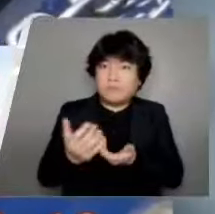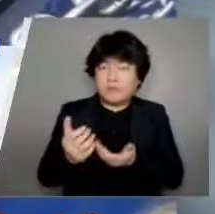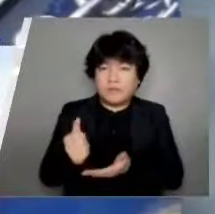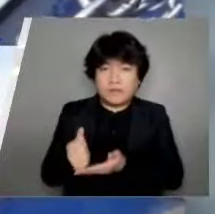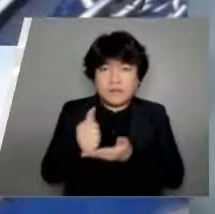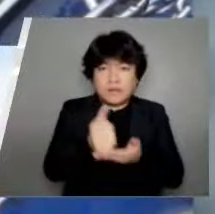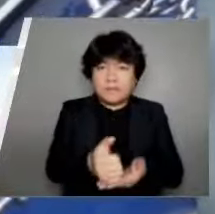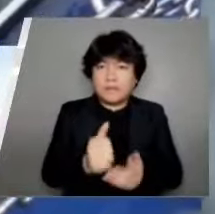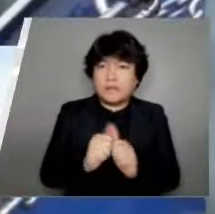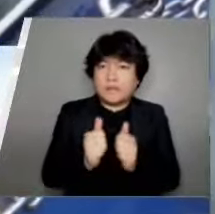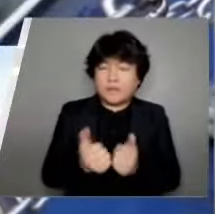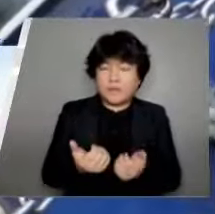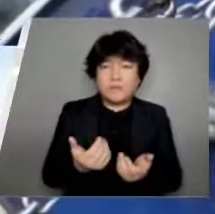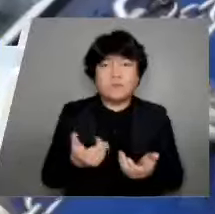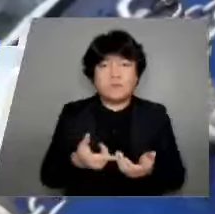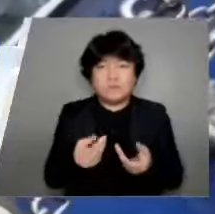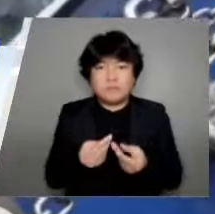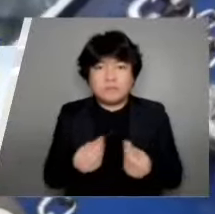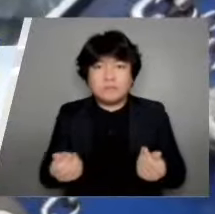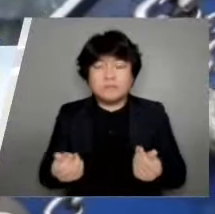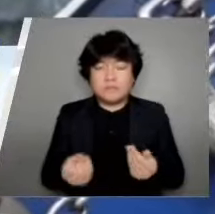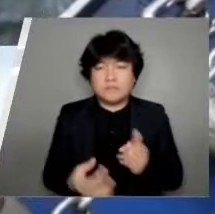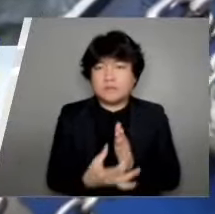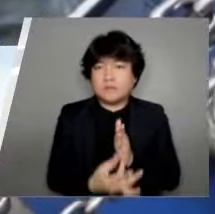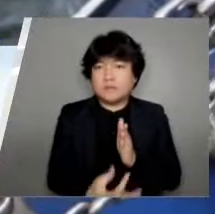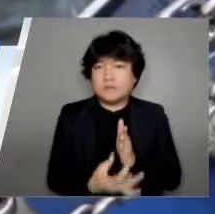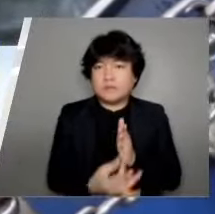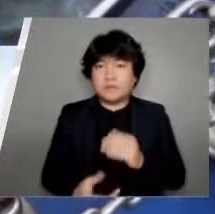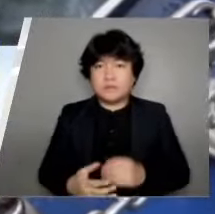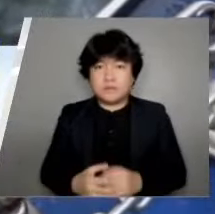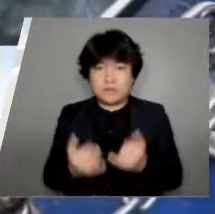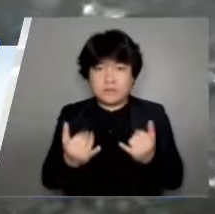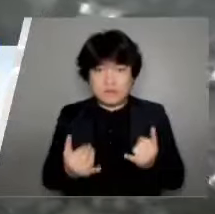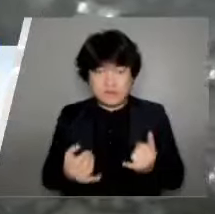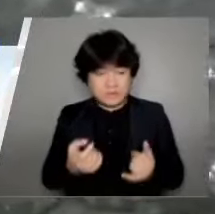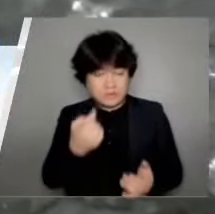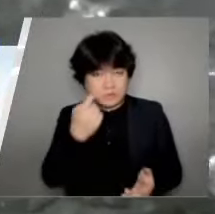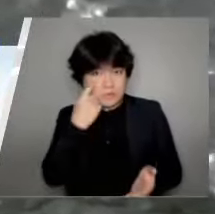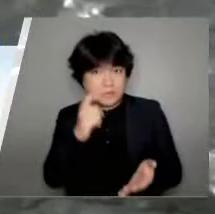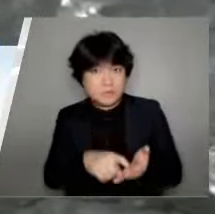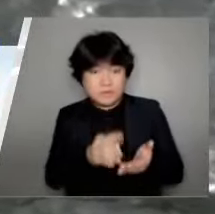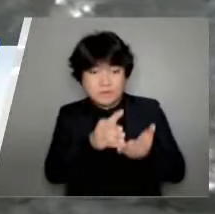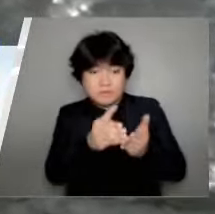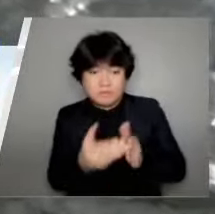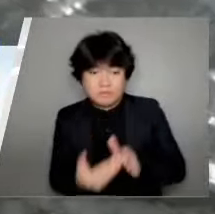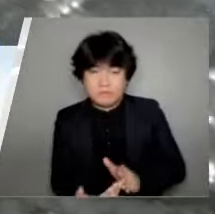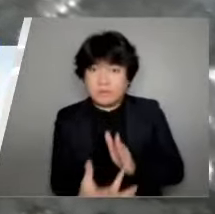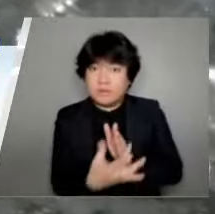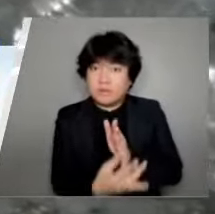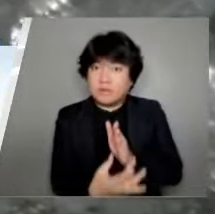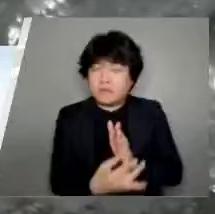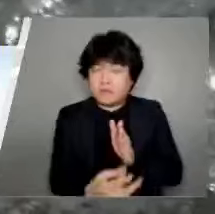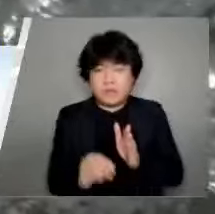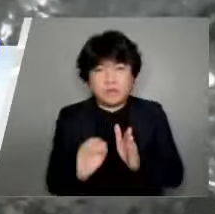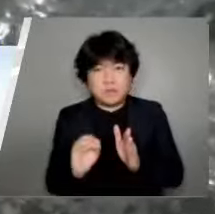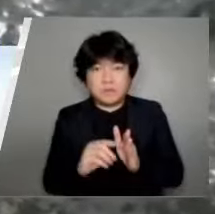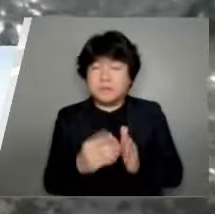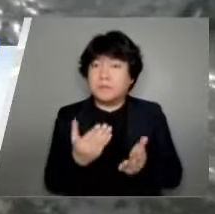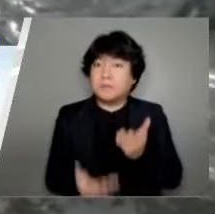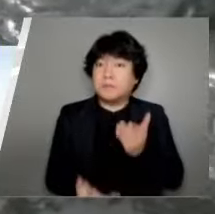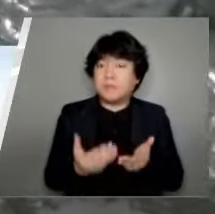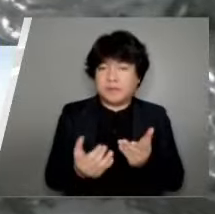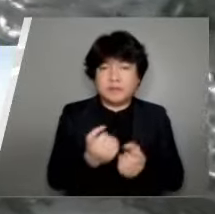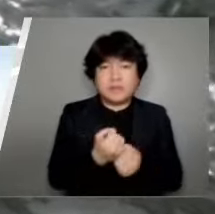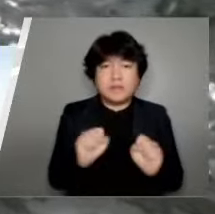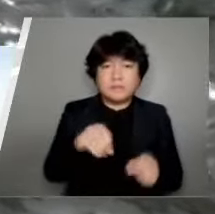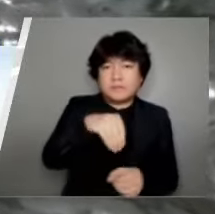Ayon sa Bataan PCG, wala pang nakikitang langis na tumagas mula sa karga ng barko. Posibleng fuel ng barko o fuel mula sa deck at tubo ng